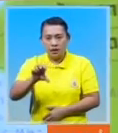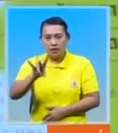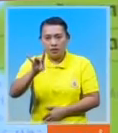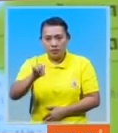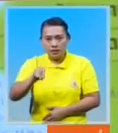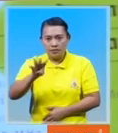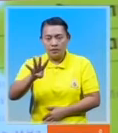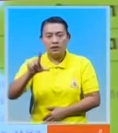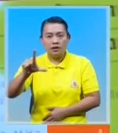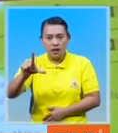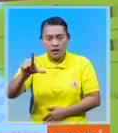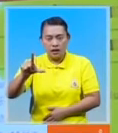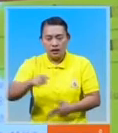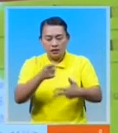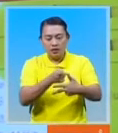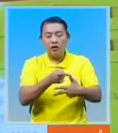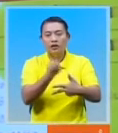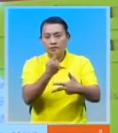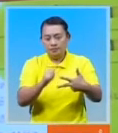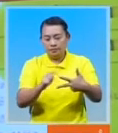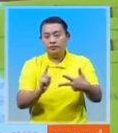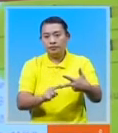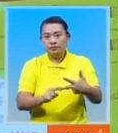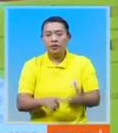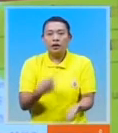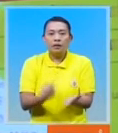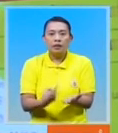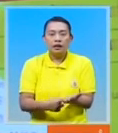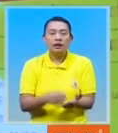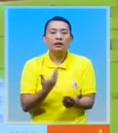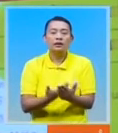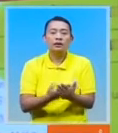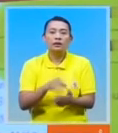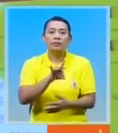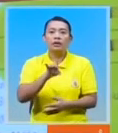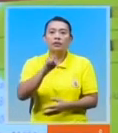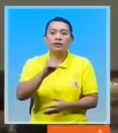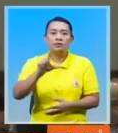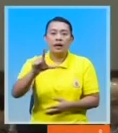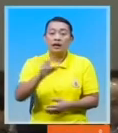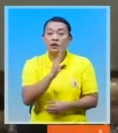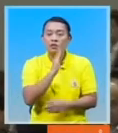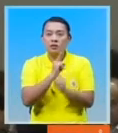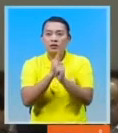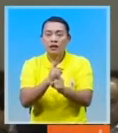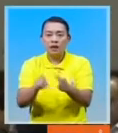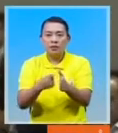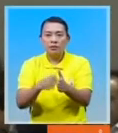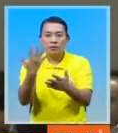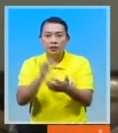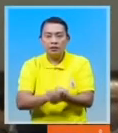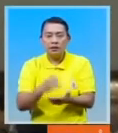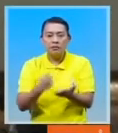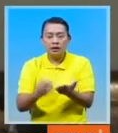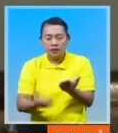17,584 ล้านบาทต่อใบอนุญาตและประกันอยู่ที่880ล้านบาทครับหากไม่ปฏิบัติตามเงื่อนไขจะถูกริบหลักประกันแล้ว